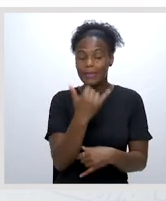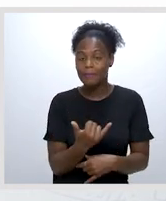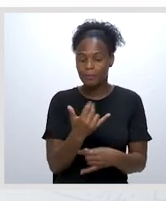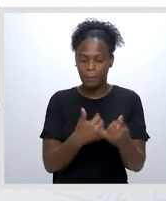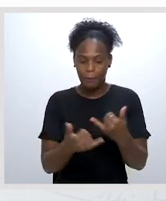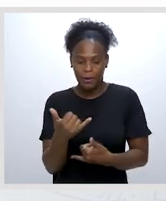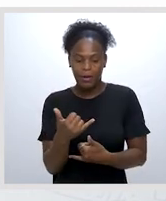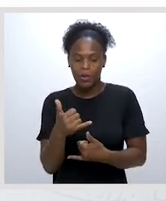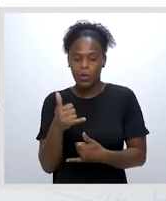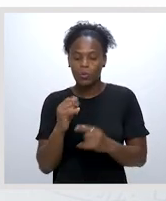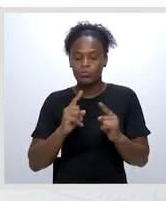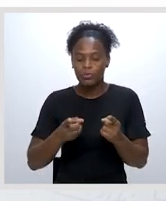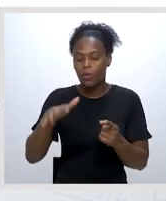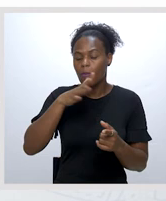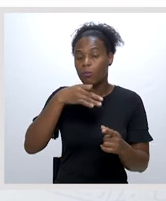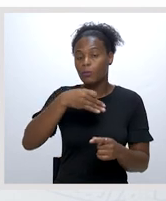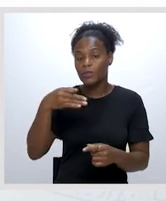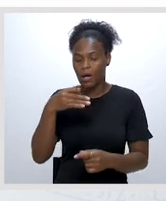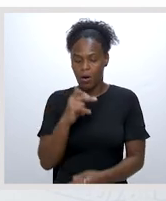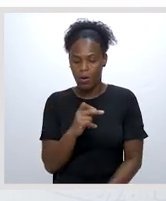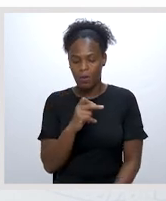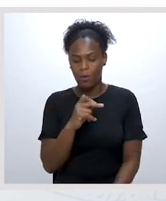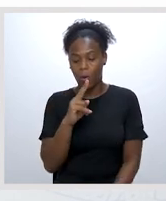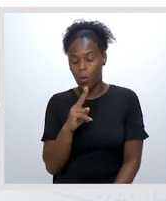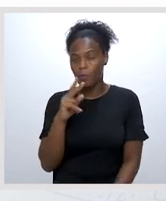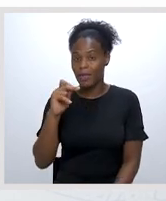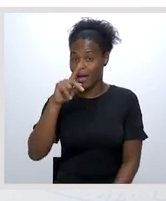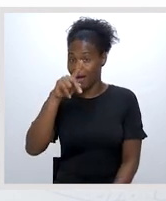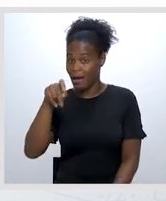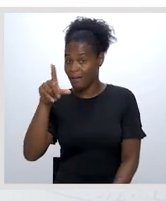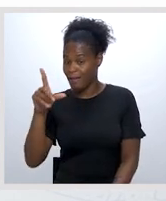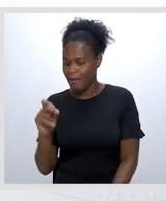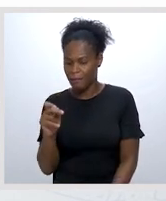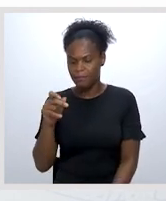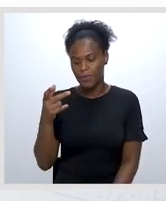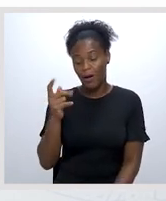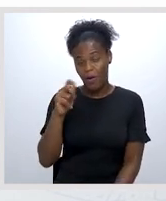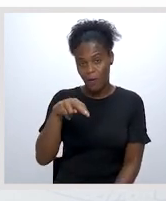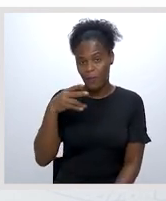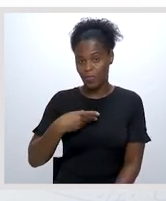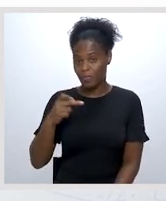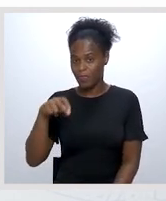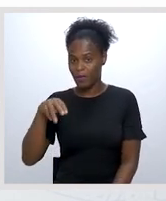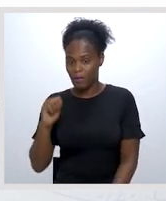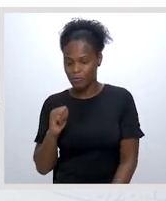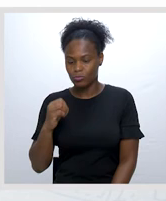etc. Exemple. Ils pensent à leurs exercices. Ils y